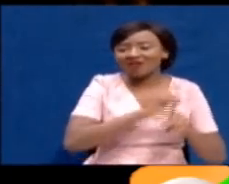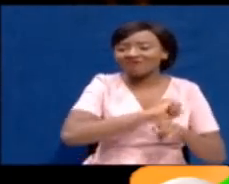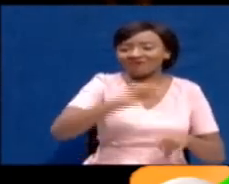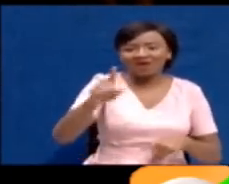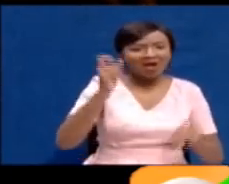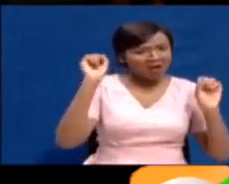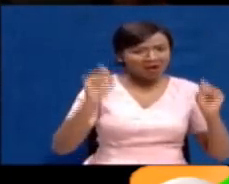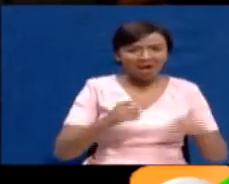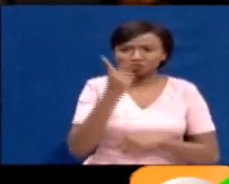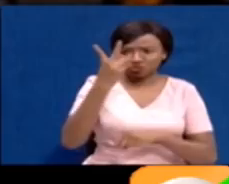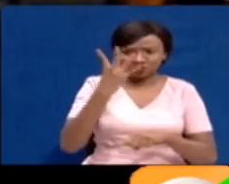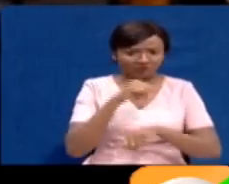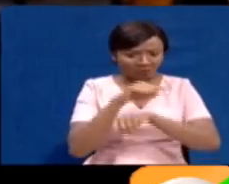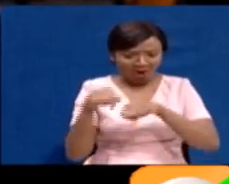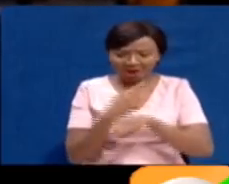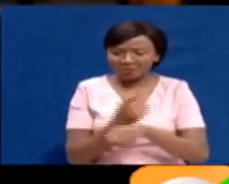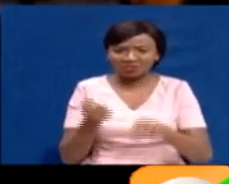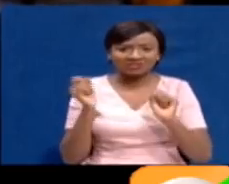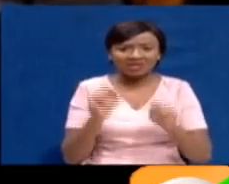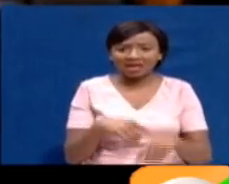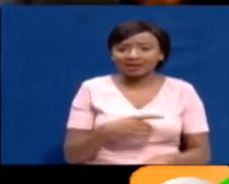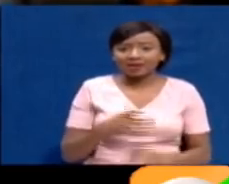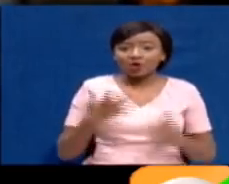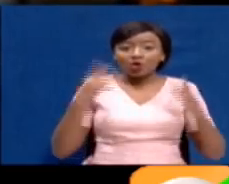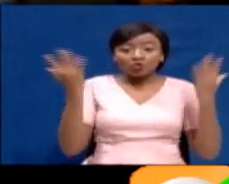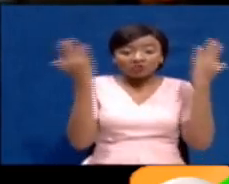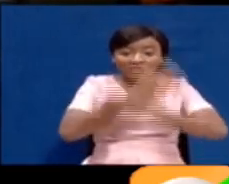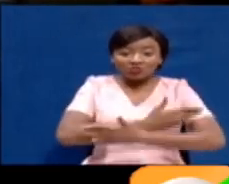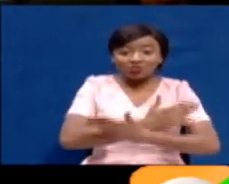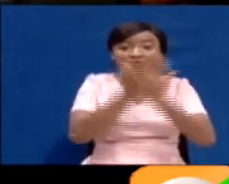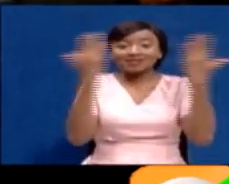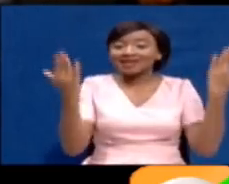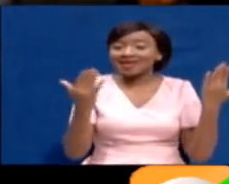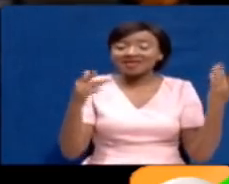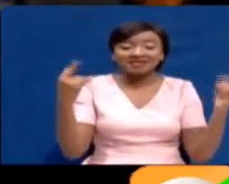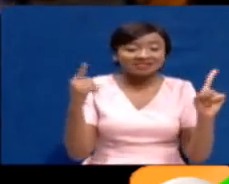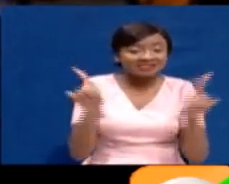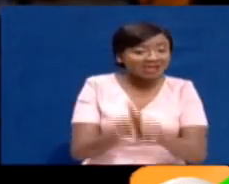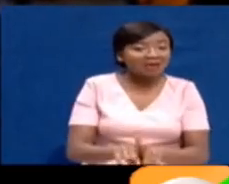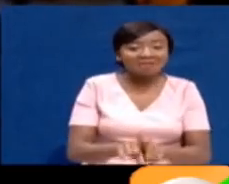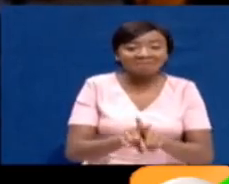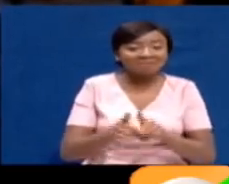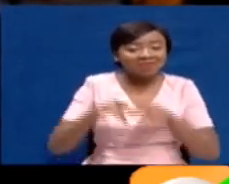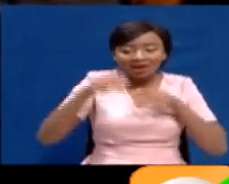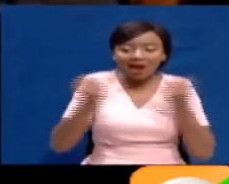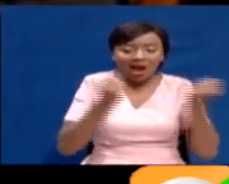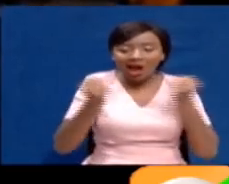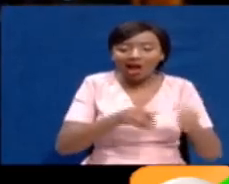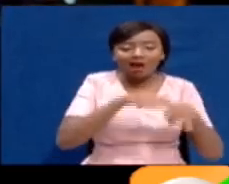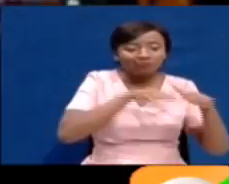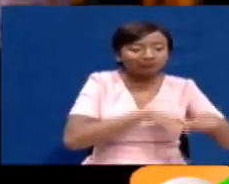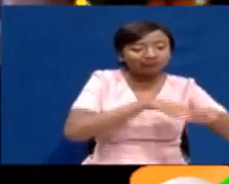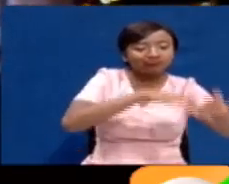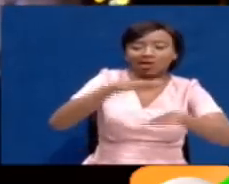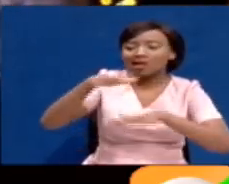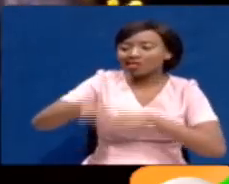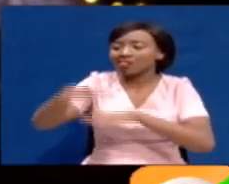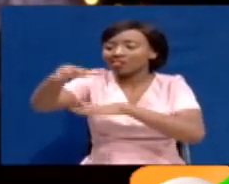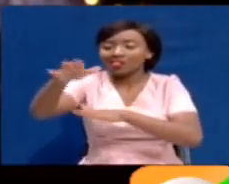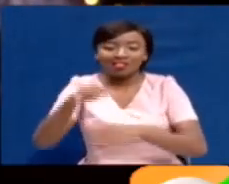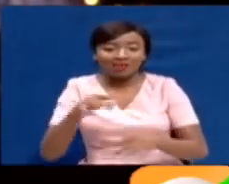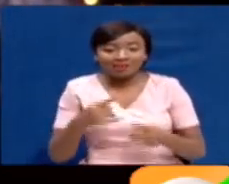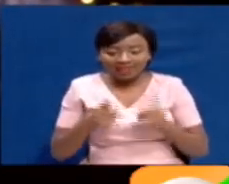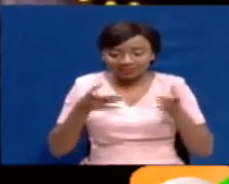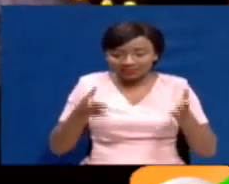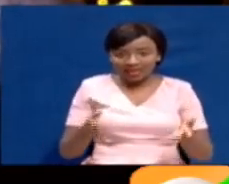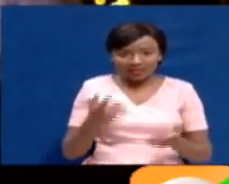hours. Hapa kulikuwa kama kuna kaa kama mchana, hakuna usiku. Magari tu unaona tu. Lakini roundi nimekuwa yani